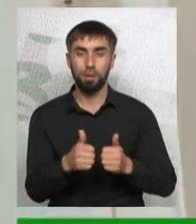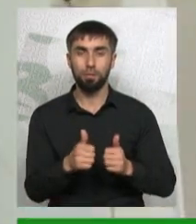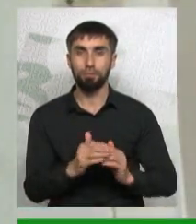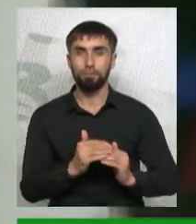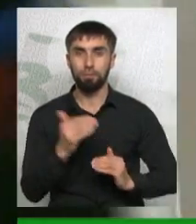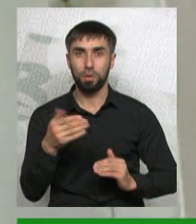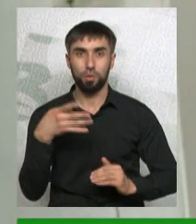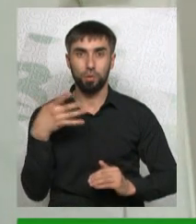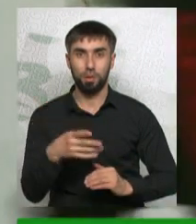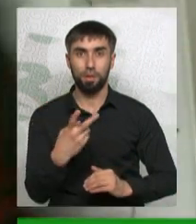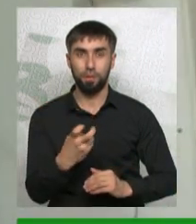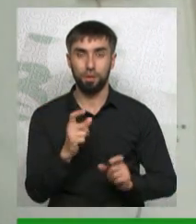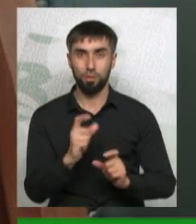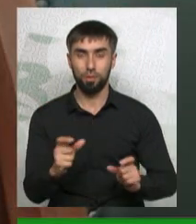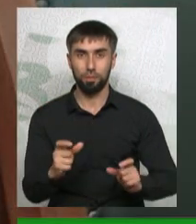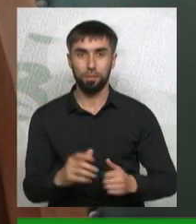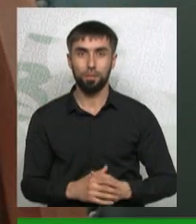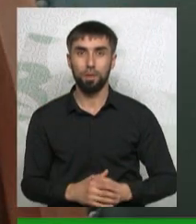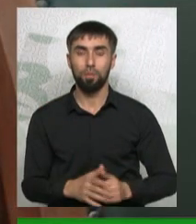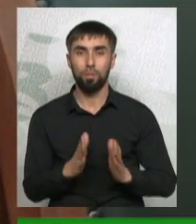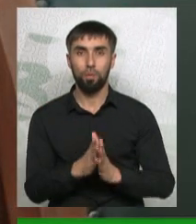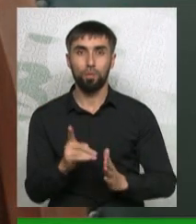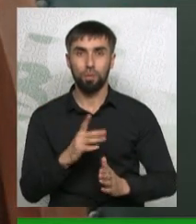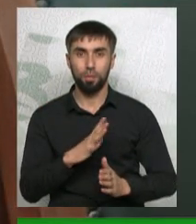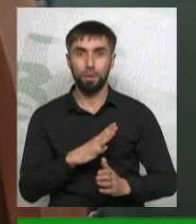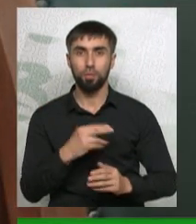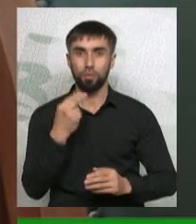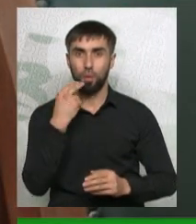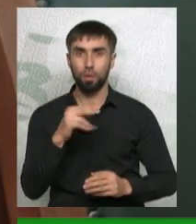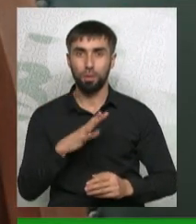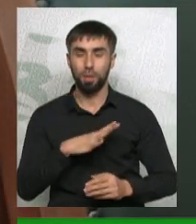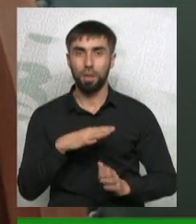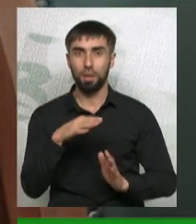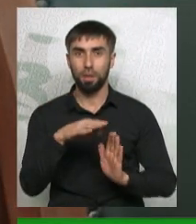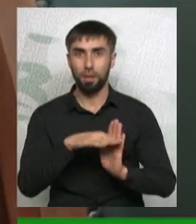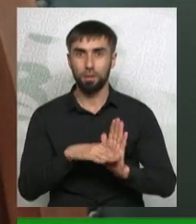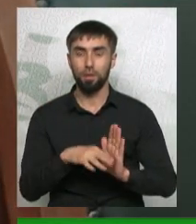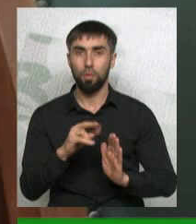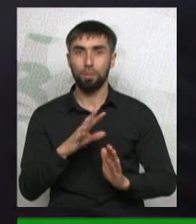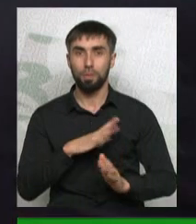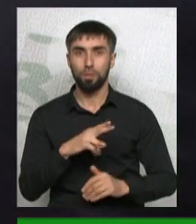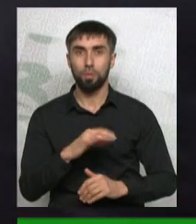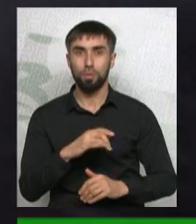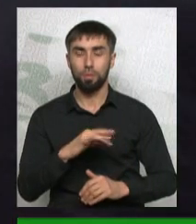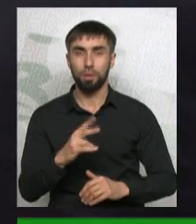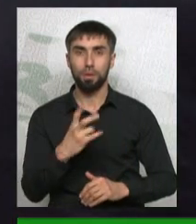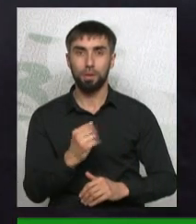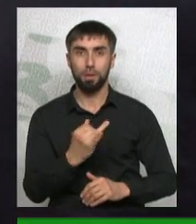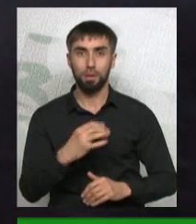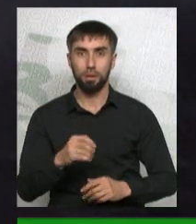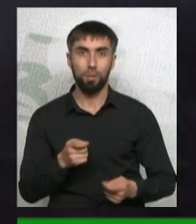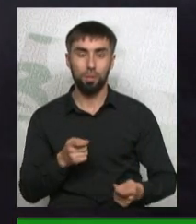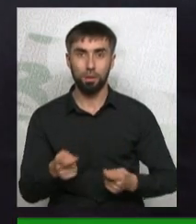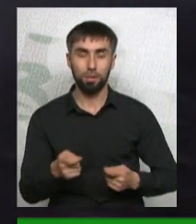превысило 4200 человек. Просьба, чтобы четкий был график и он был доступен на сайте